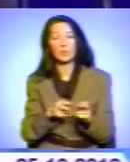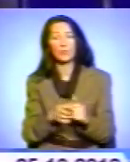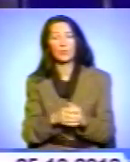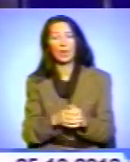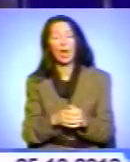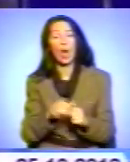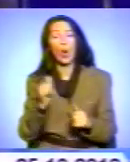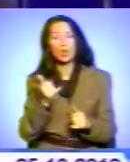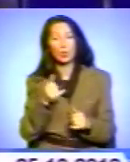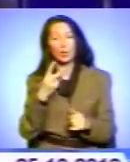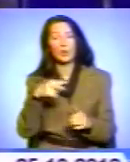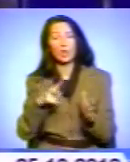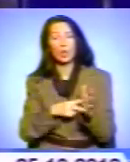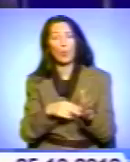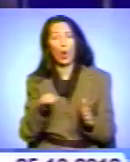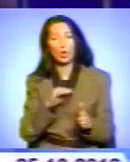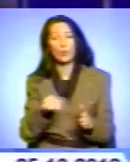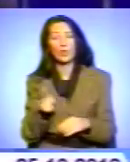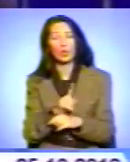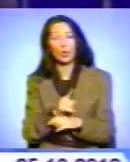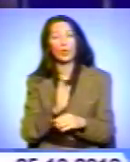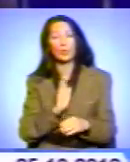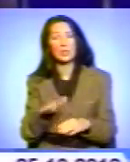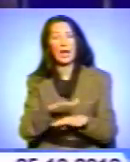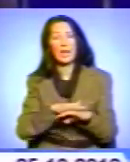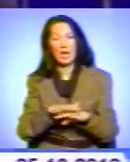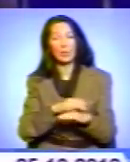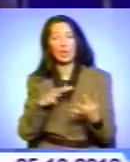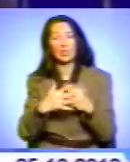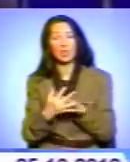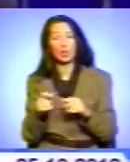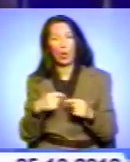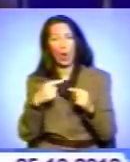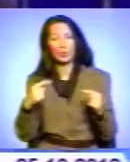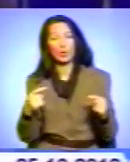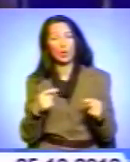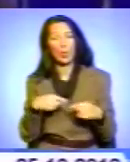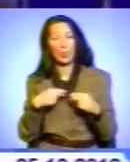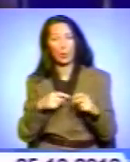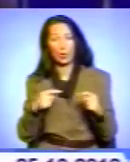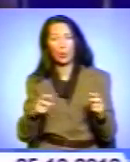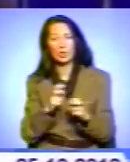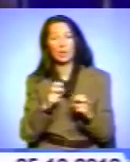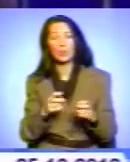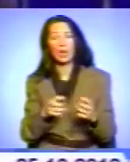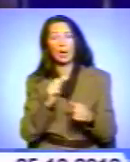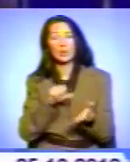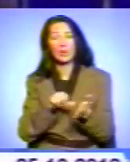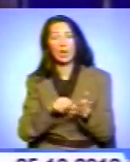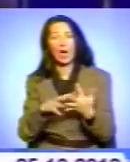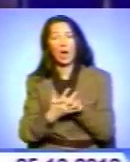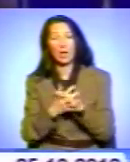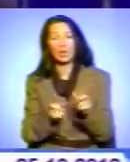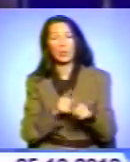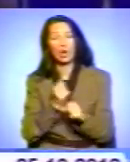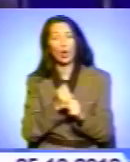У суботу, 27 жовтня, в Тернополі відбудуться ярмарки сільськогосподарської продукції. Представники аграрних та переробних підприємств районів